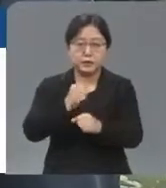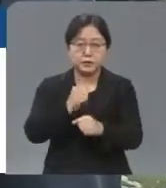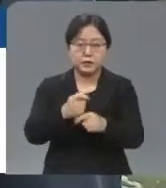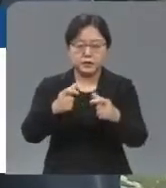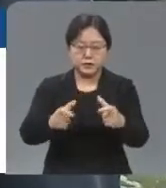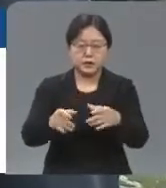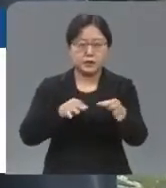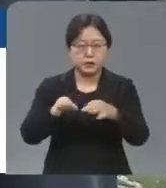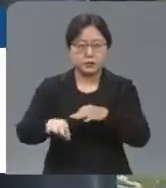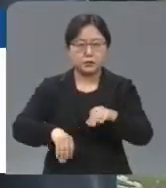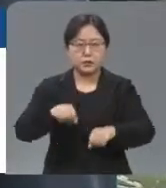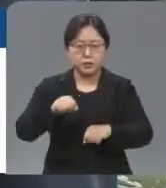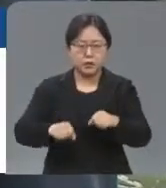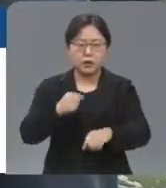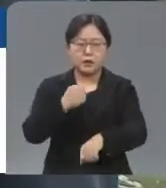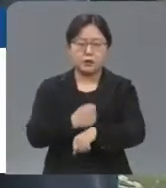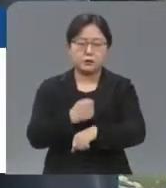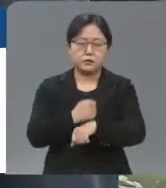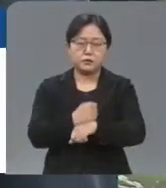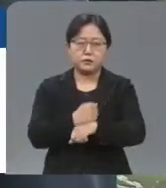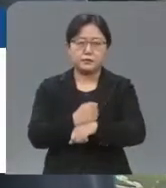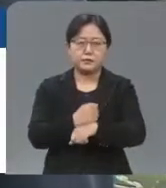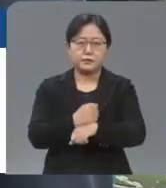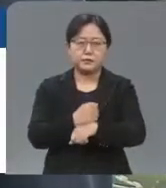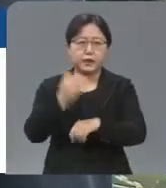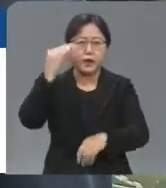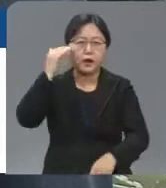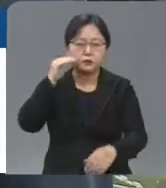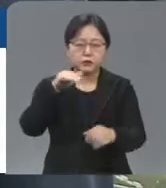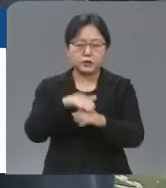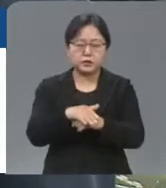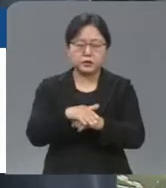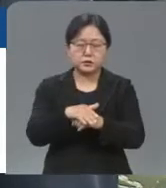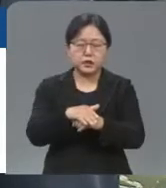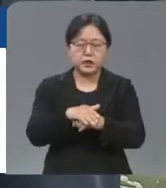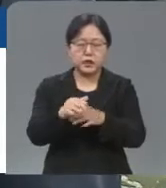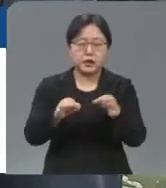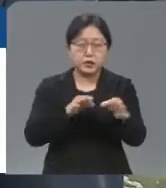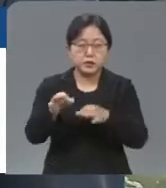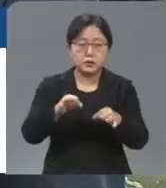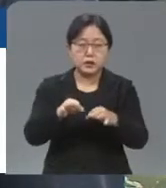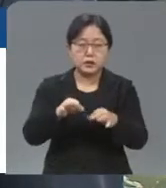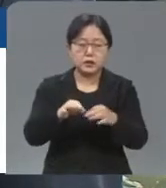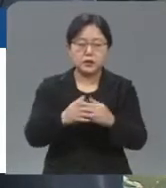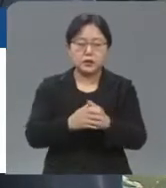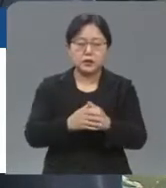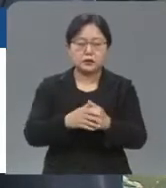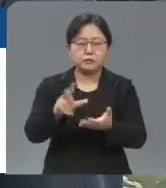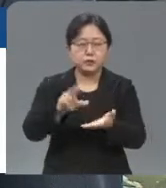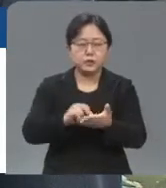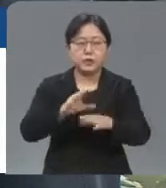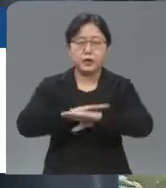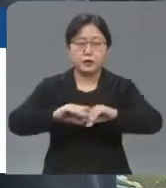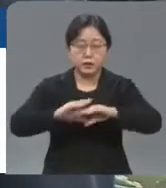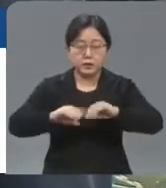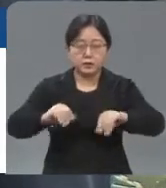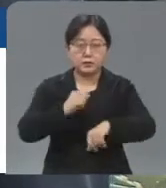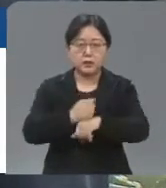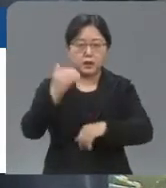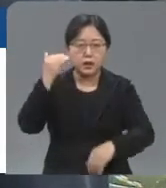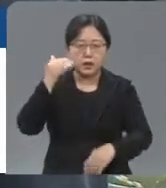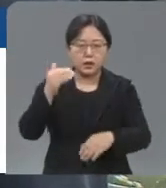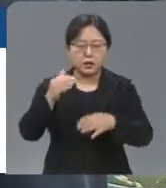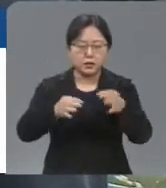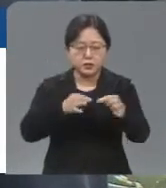지역 경제를 활성화시킬 뿐만 아니라 한국 경제의 고비용 저효율 문제를 해소해서 한국